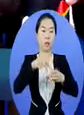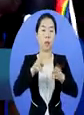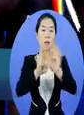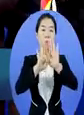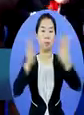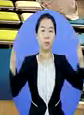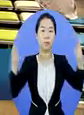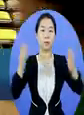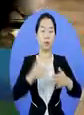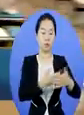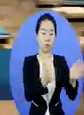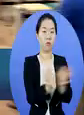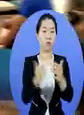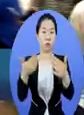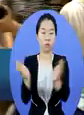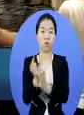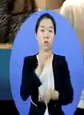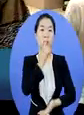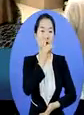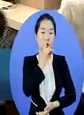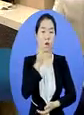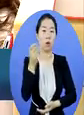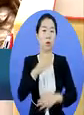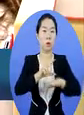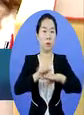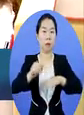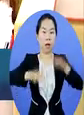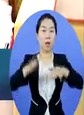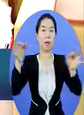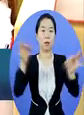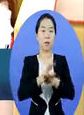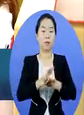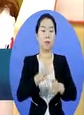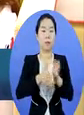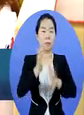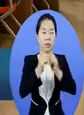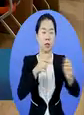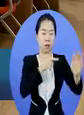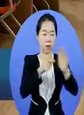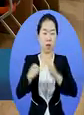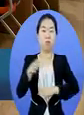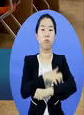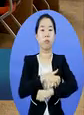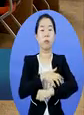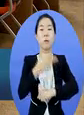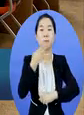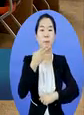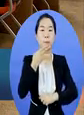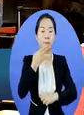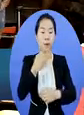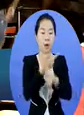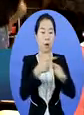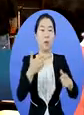고용복지센터가 문을 열었습니다. 부처 간 그리고 중앙과 지방 간의 칸막이를 없애 시민들이 여러 기관을 일일이 찾아다니는 불편 없이